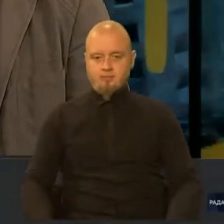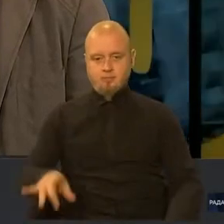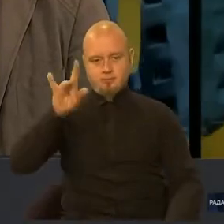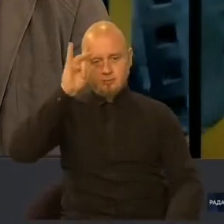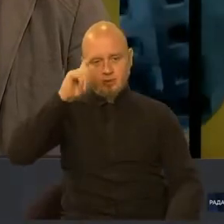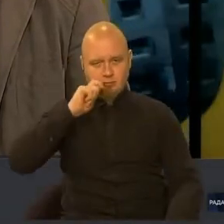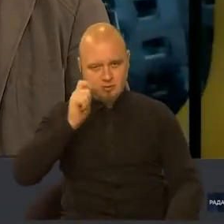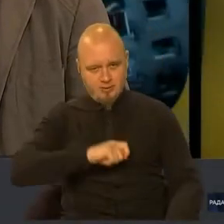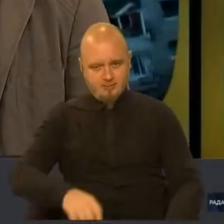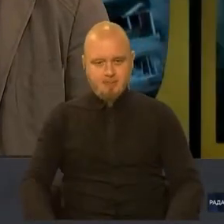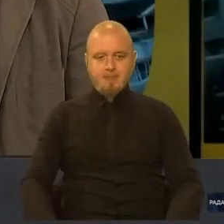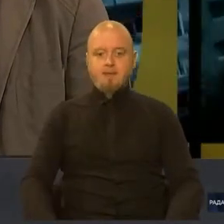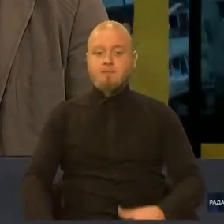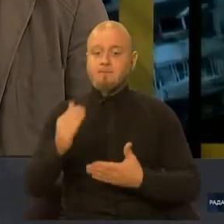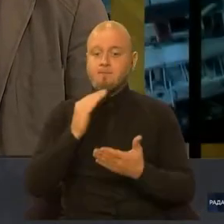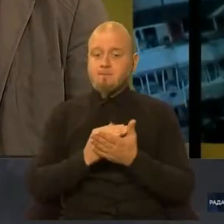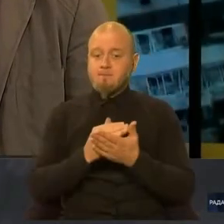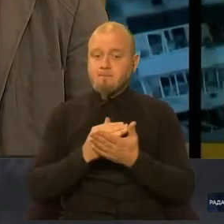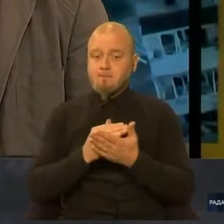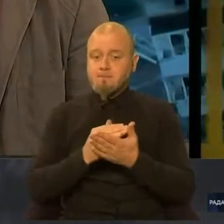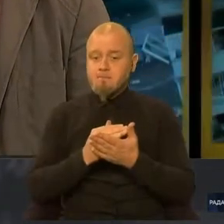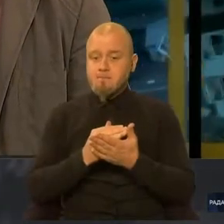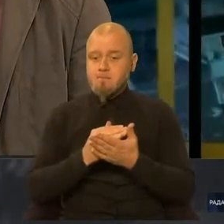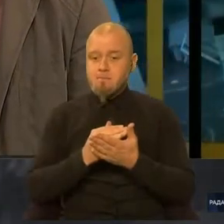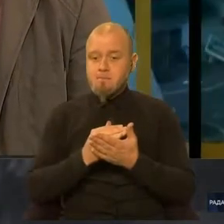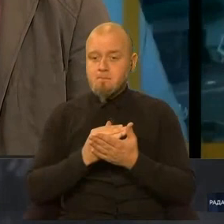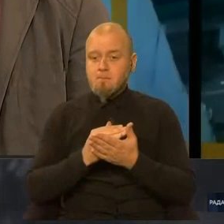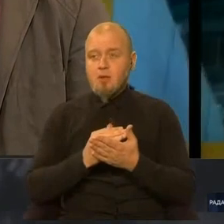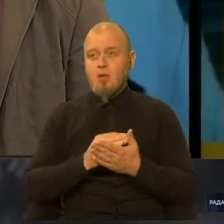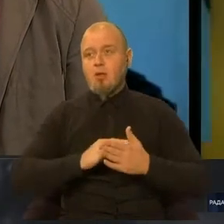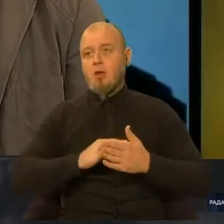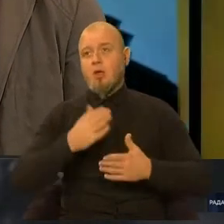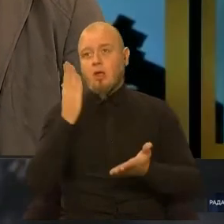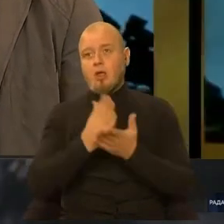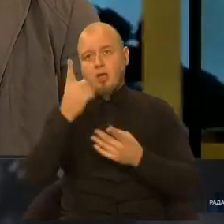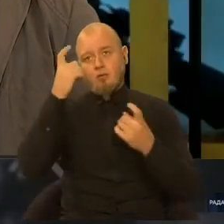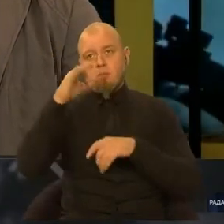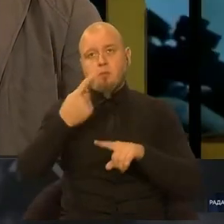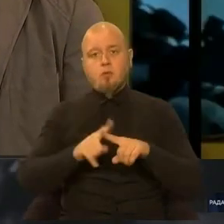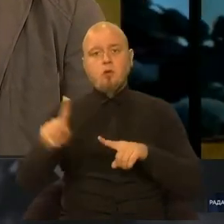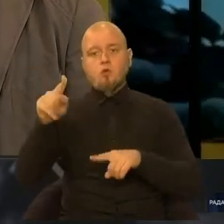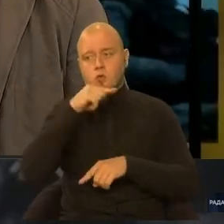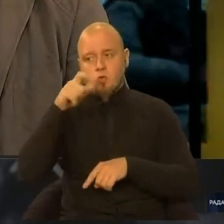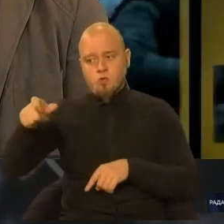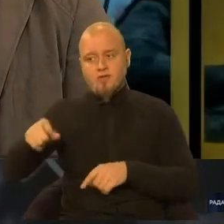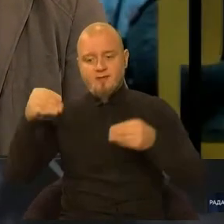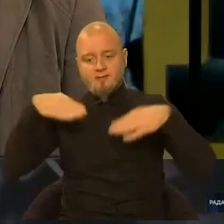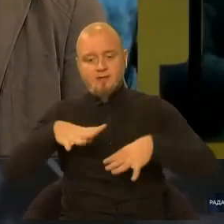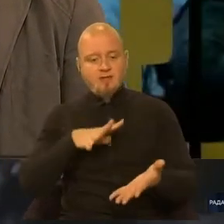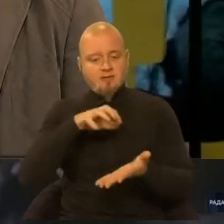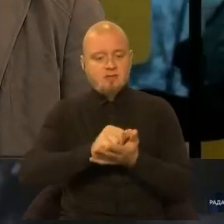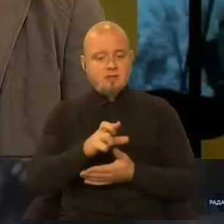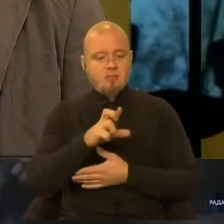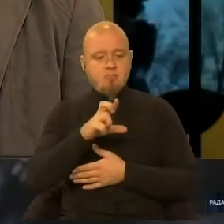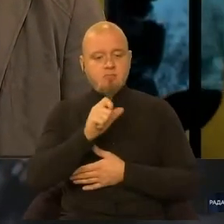Слава Україні! Отож, не подейкують, є інформація про те, що росіяни вирішили взяти Бахмут